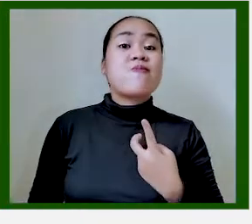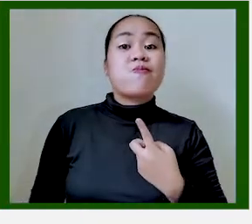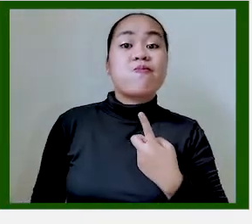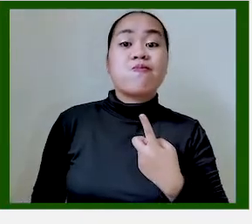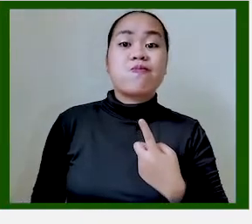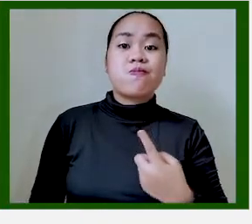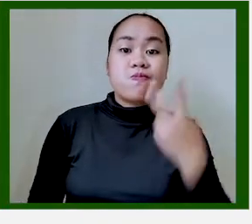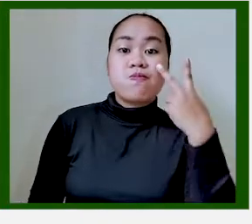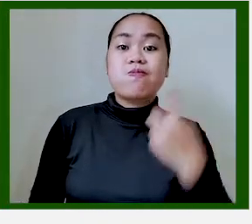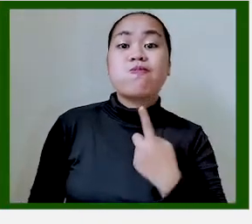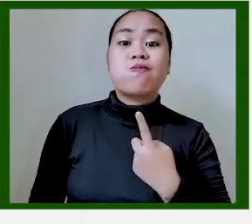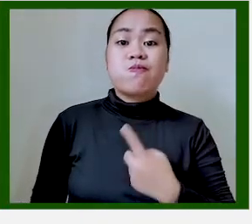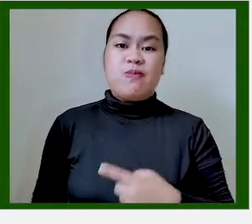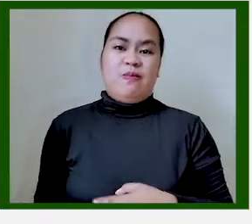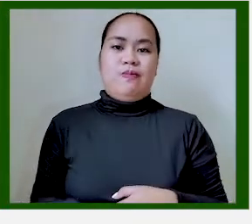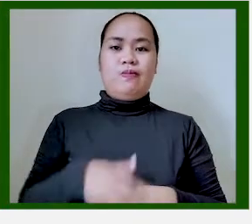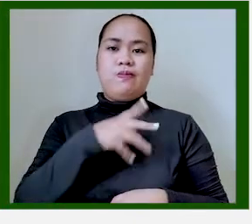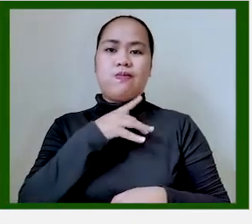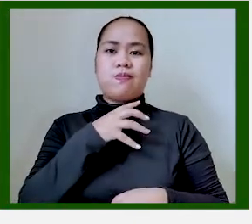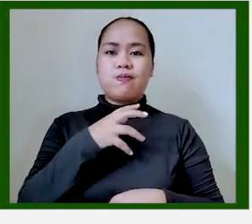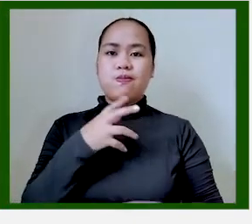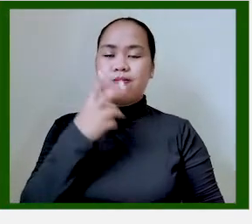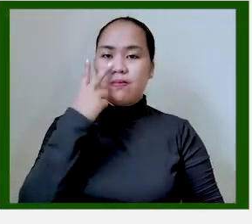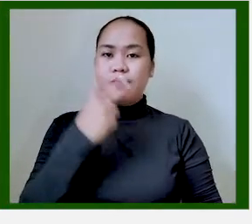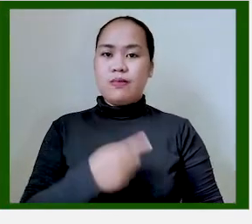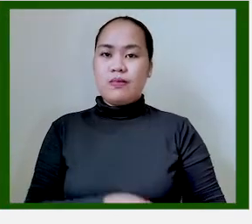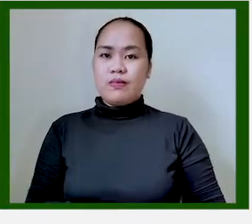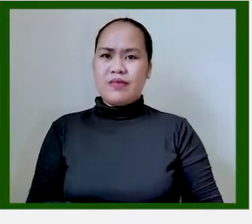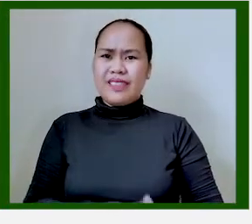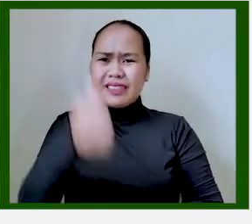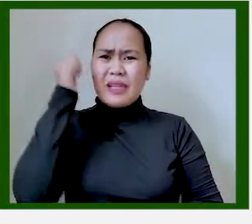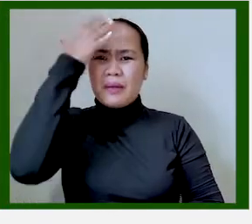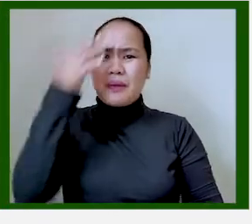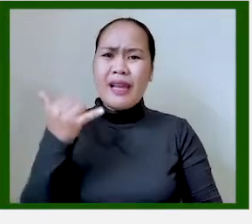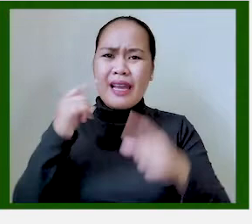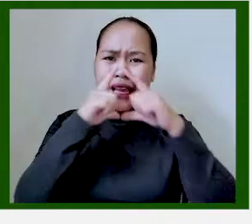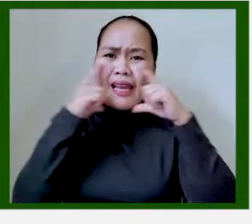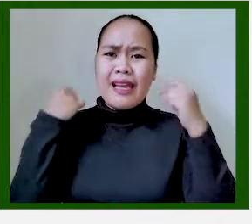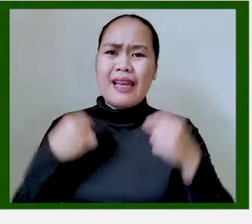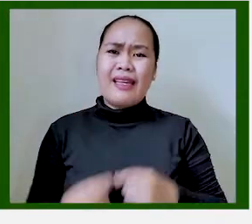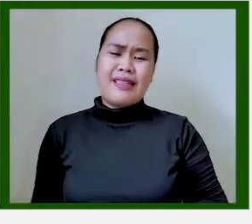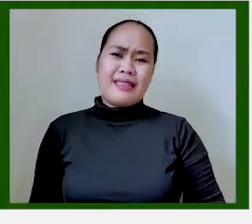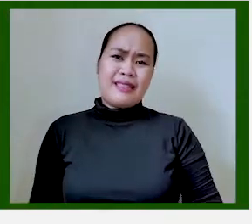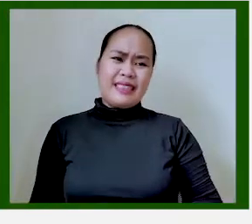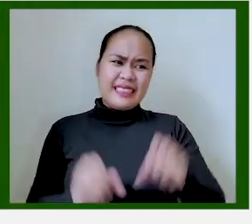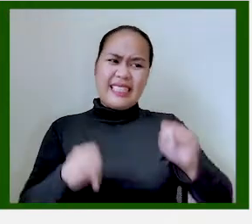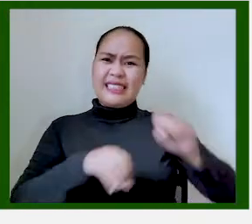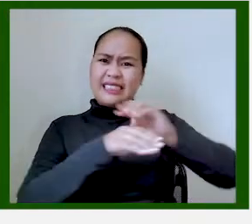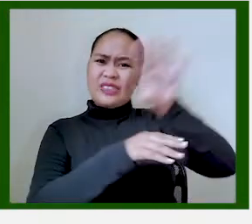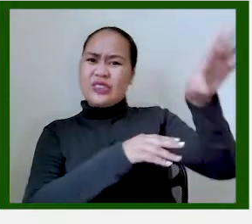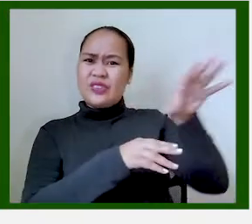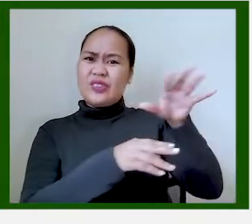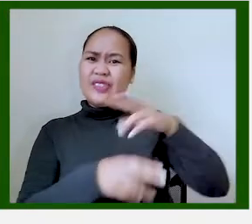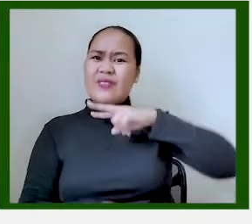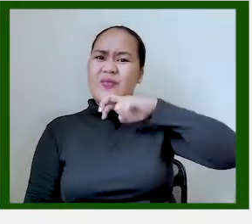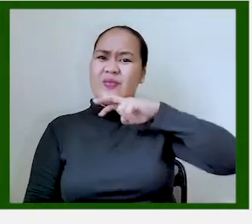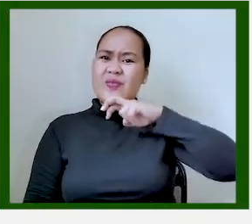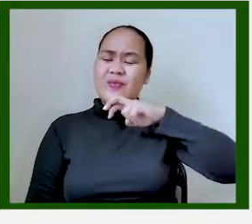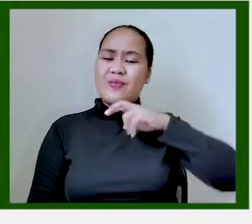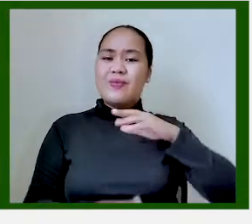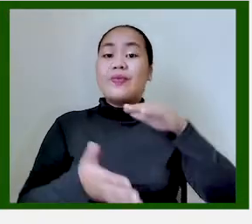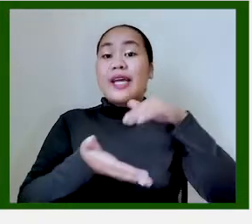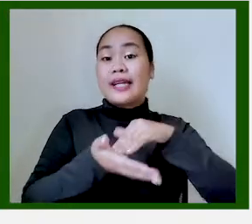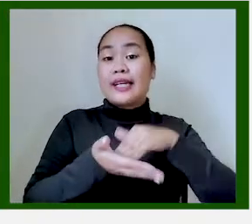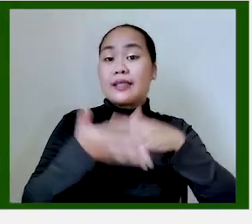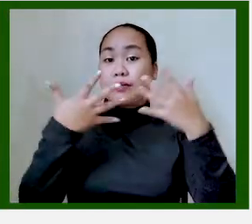ako na ayaw nyo mag-face mask. Mga hawa pa kayo eh. Again, no, nabasa natin, nilabas na rin, no, Delta